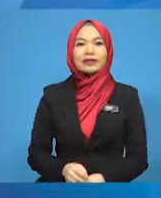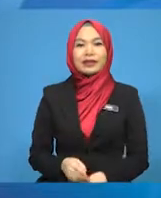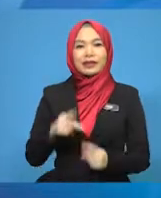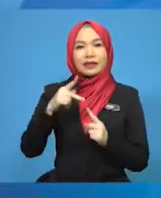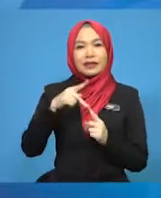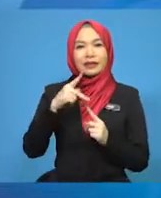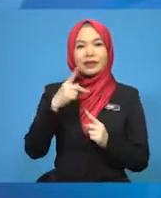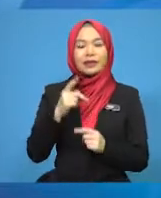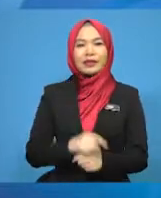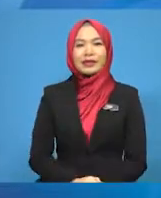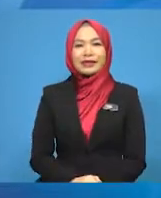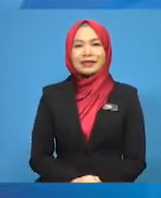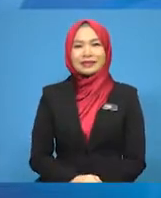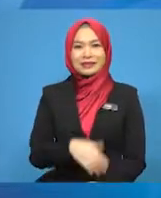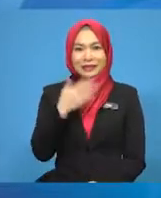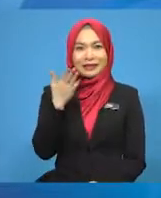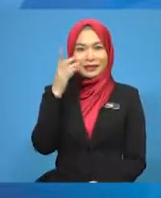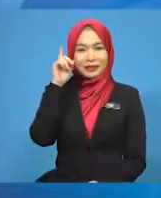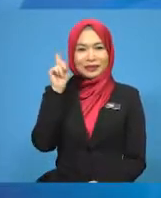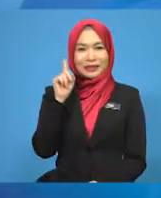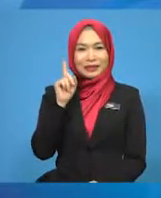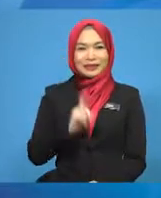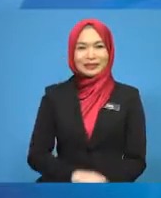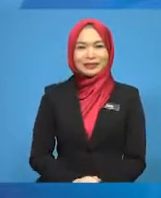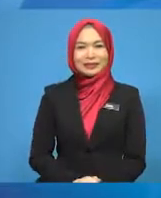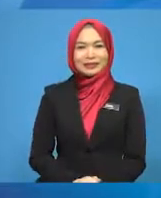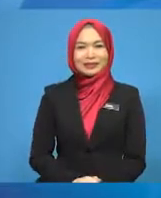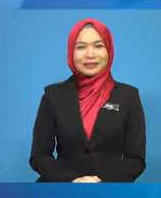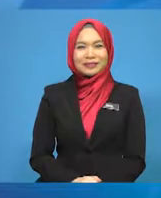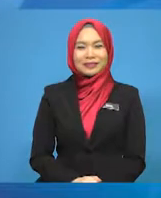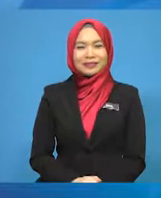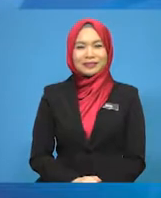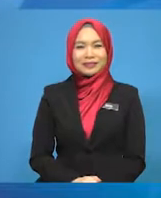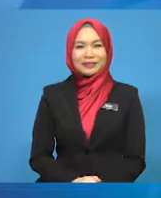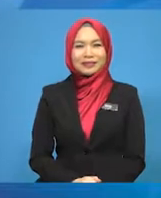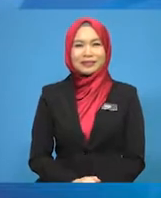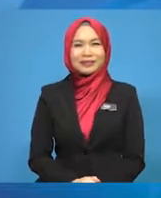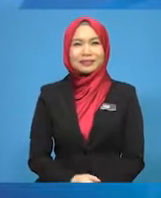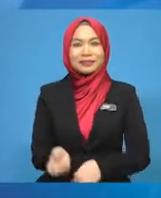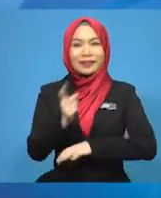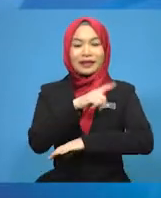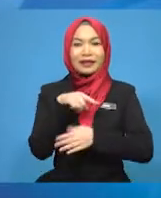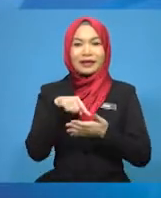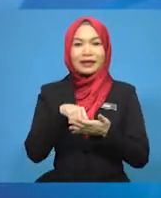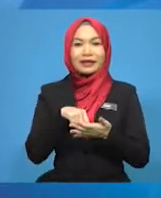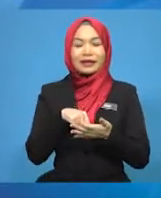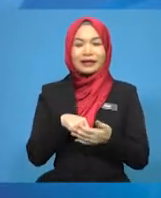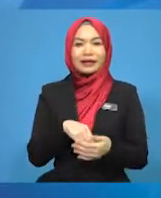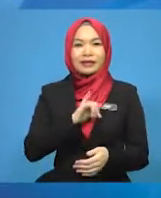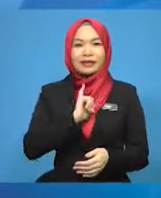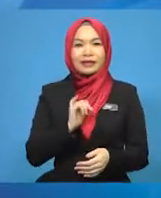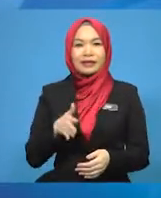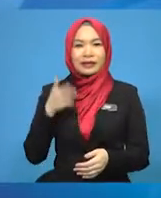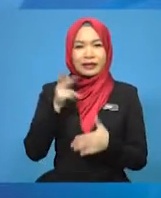semua tahu dekat mana Balik Pulau? Okey, tempat yang famous dengan durian tu. Okey, jadi hari ini, saya akan kongsikan